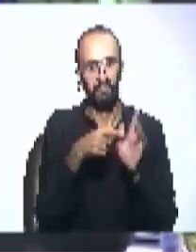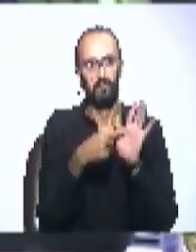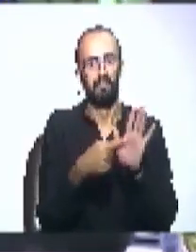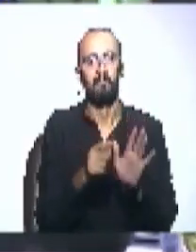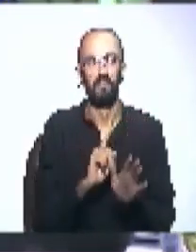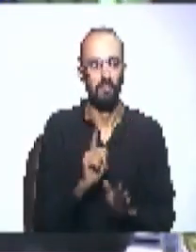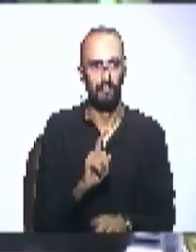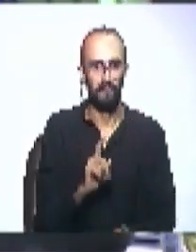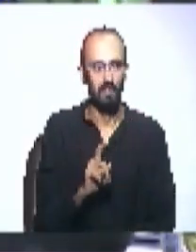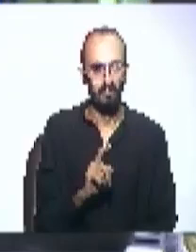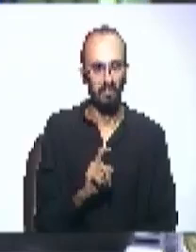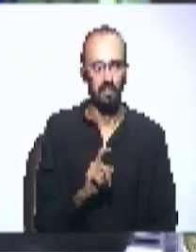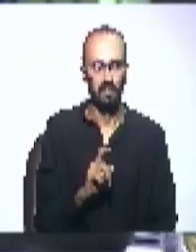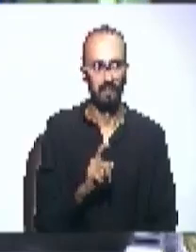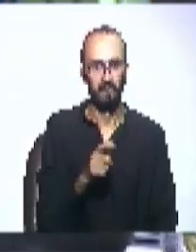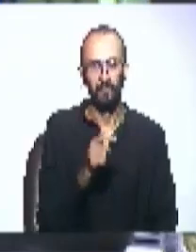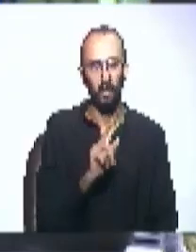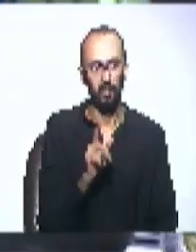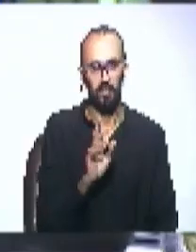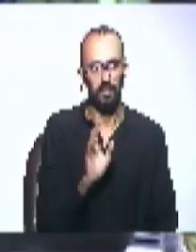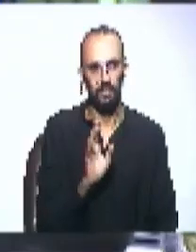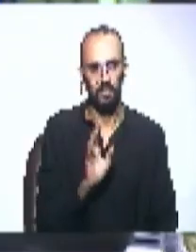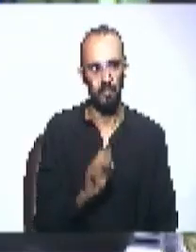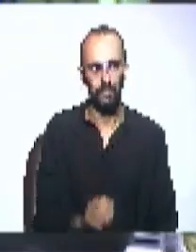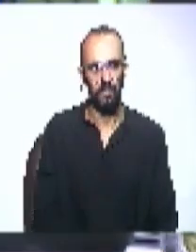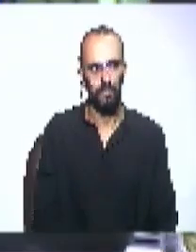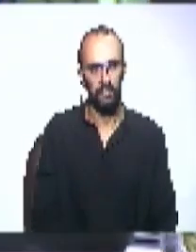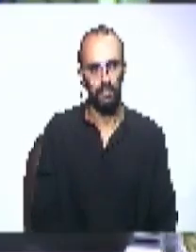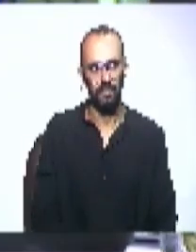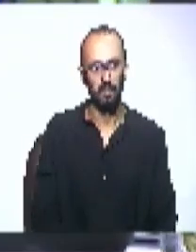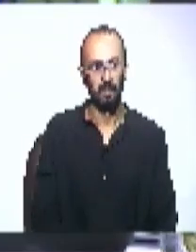ماشي. بصي عامل ازاي، بس مش هيبقى حلو يعني، فانا مش بفضل يعني.